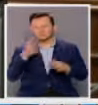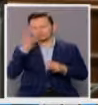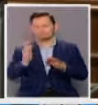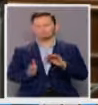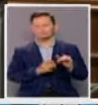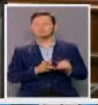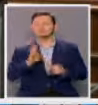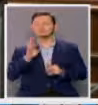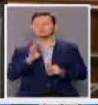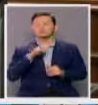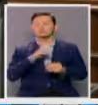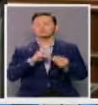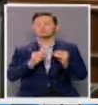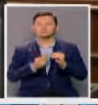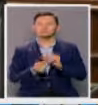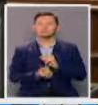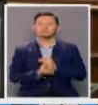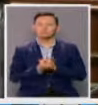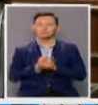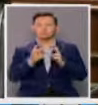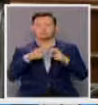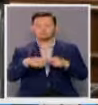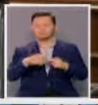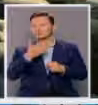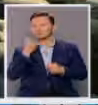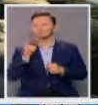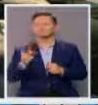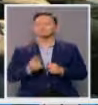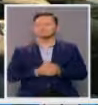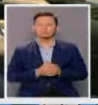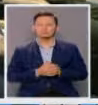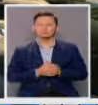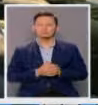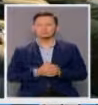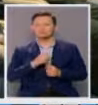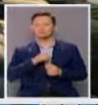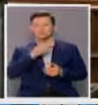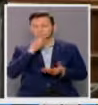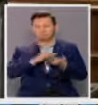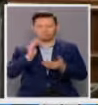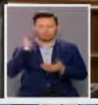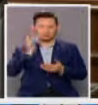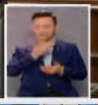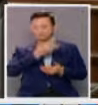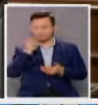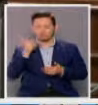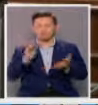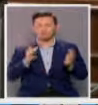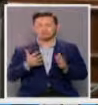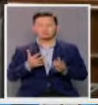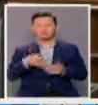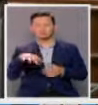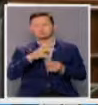Ар жағын енді осы мәселені көтеріп тексерсіз, неге түсінбайсыз? Жауапкершілік болмаса, бола